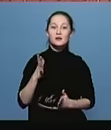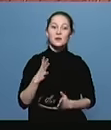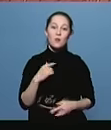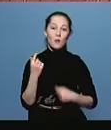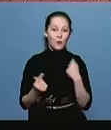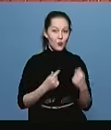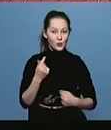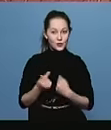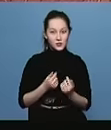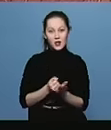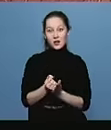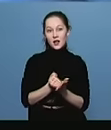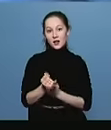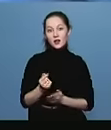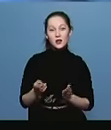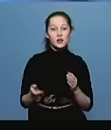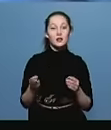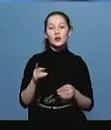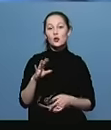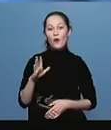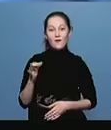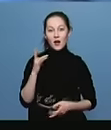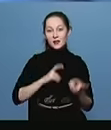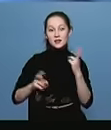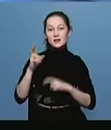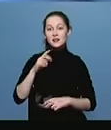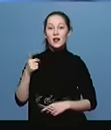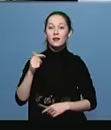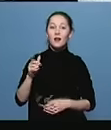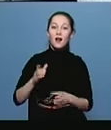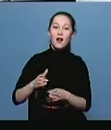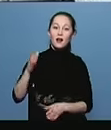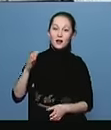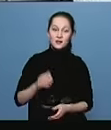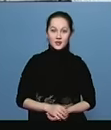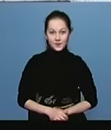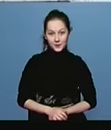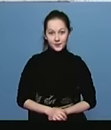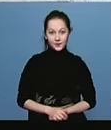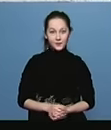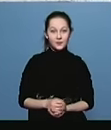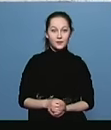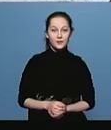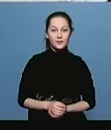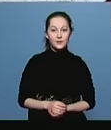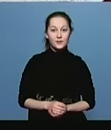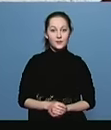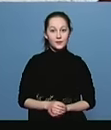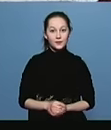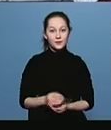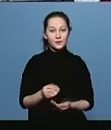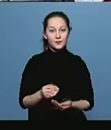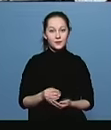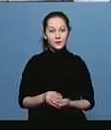мучиться, заготавливать дрова и по всей округе искать баллоны с газом для плиты. Года два или три или уж вообще из